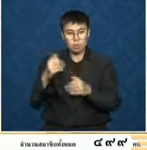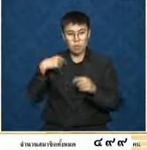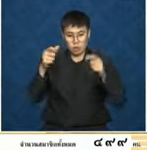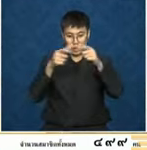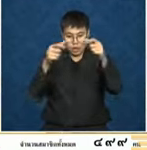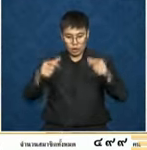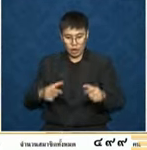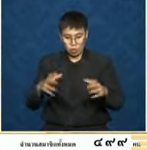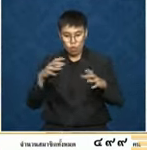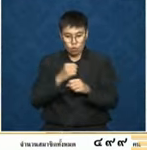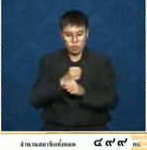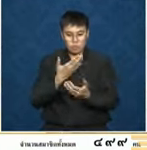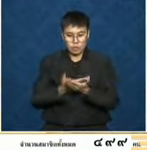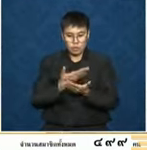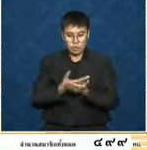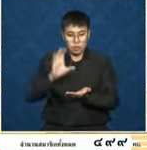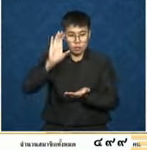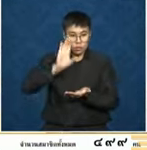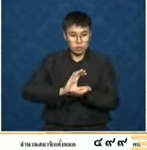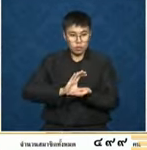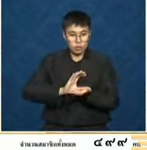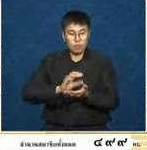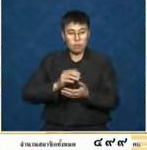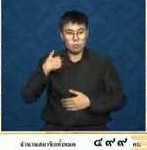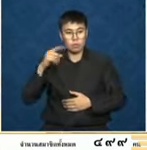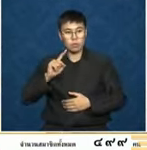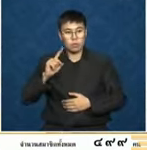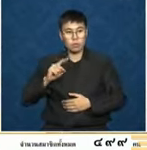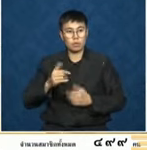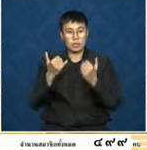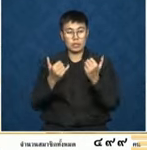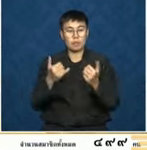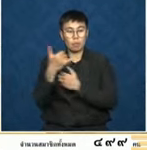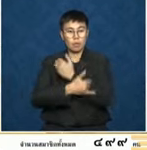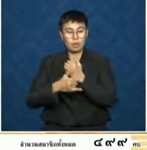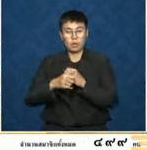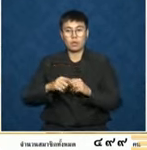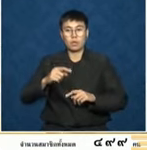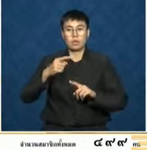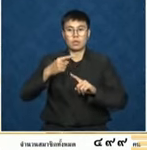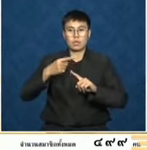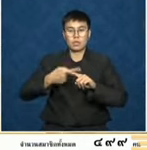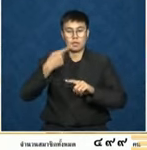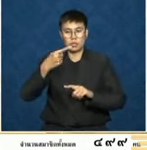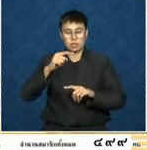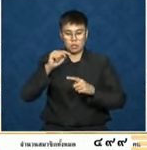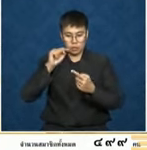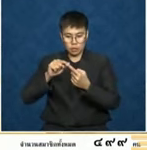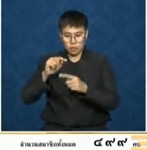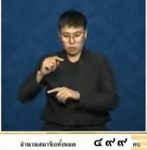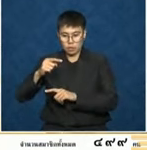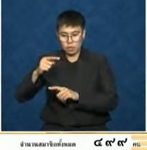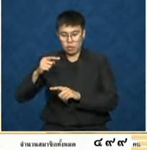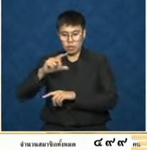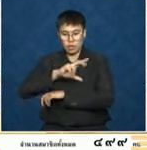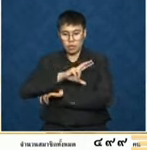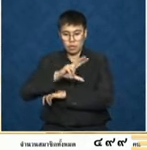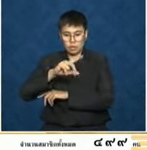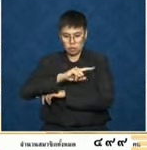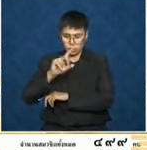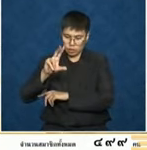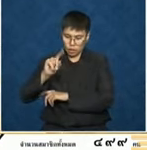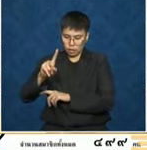ายงานผลทางการเงินงบดุลซึ่งปัจจุบันส่วนใหญ่ในโลกใบนี้ก็จะเป็น1มกราคมถึง31ธันวาคมตามปีปฏิทินปกตินะครับอันนี้ก็จะเป็น